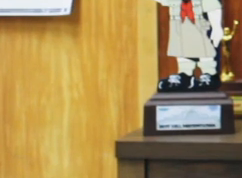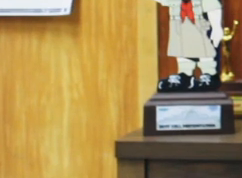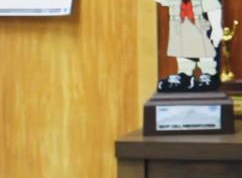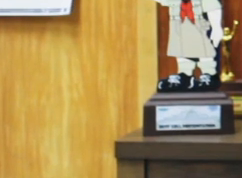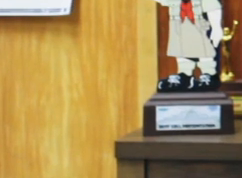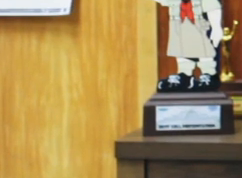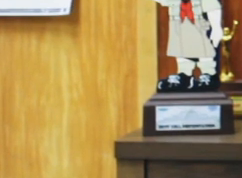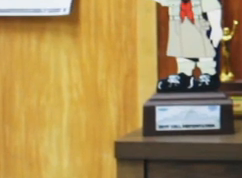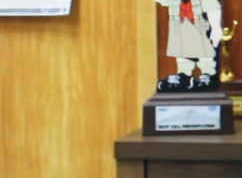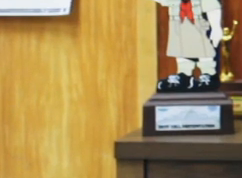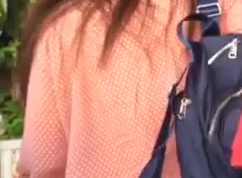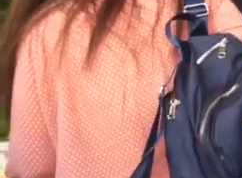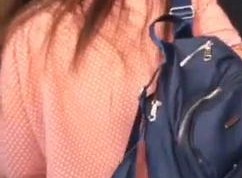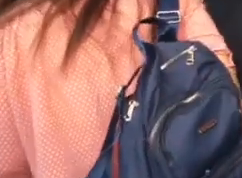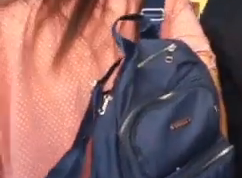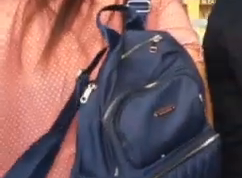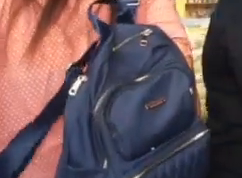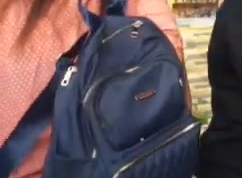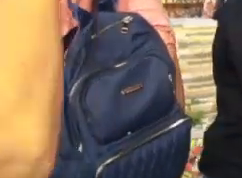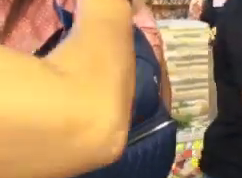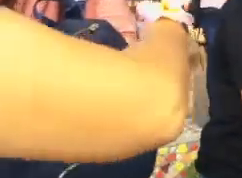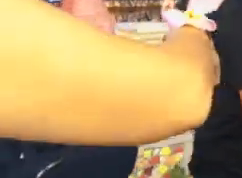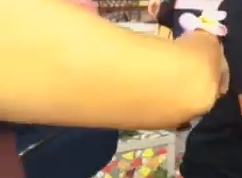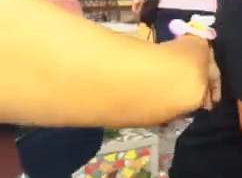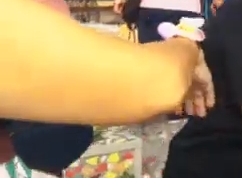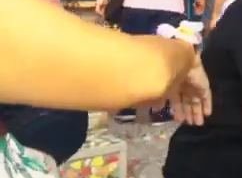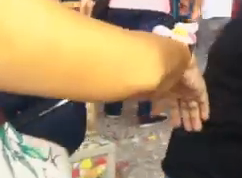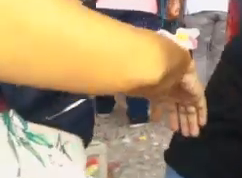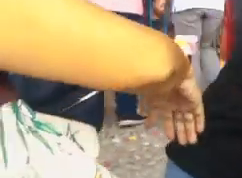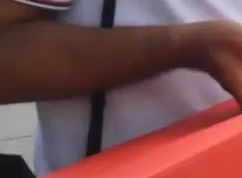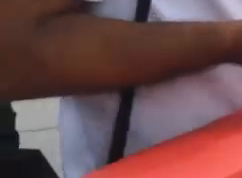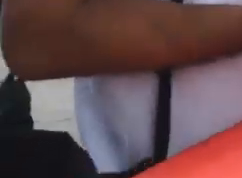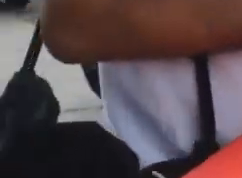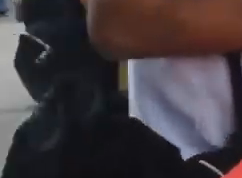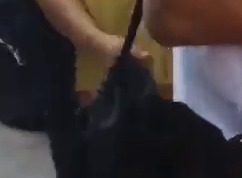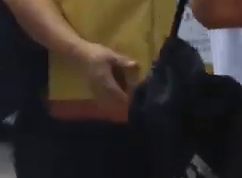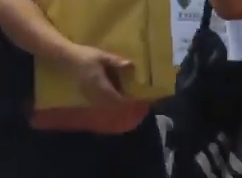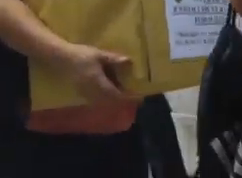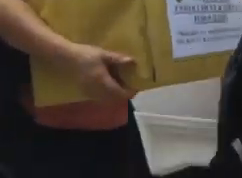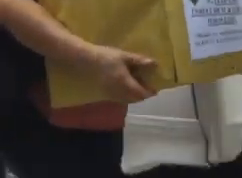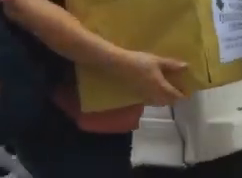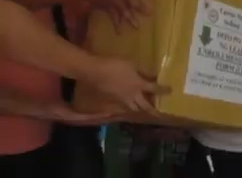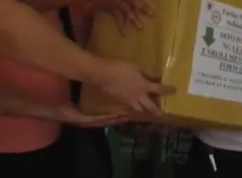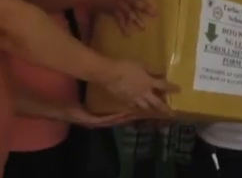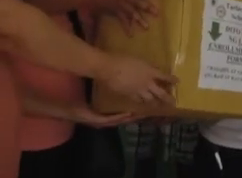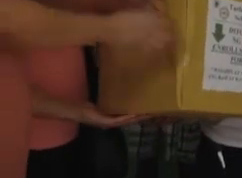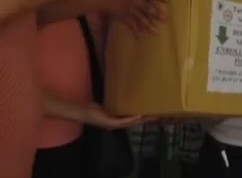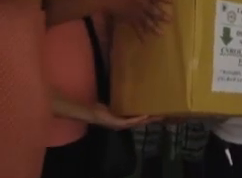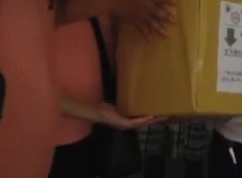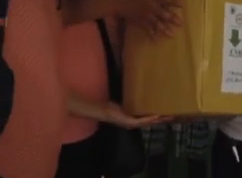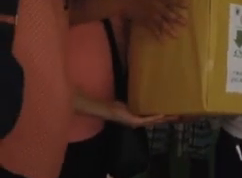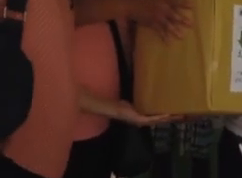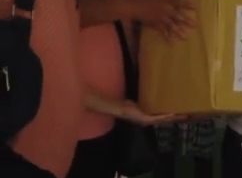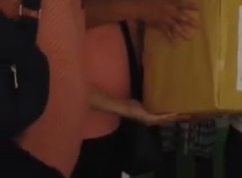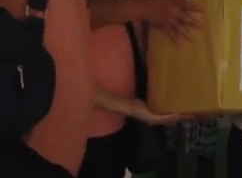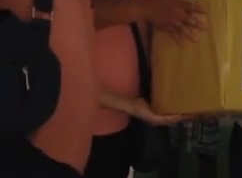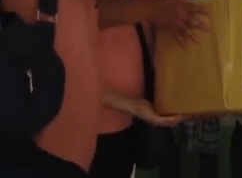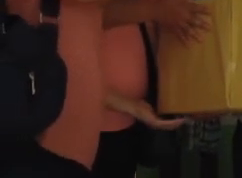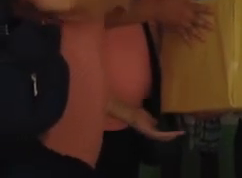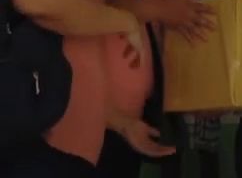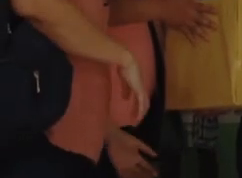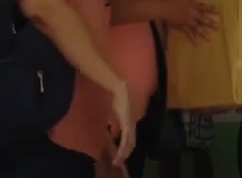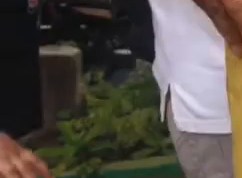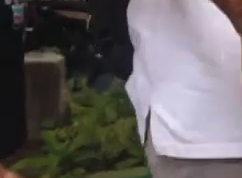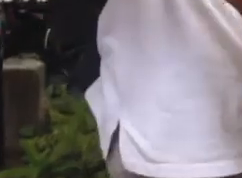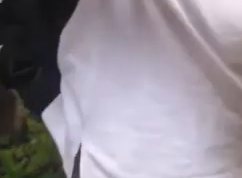stakeholders, particularly doon po sa pagbibigay ng mga learners enrollment and survey form,